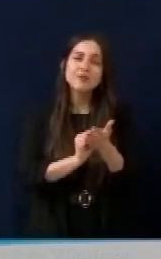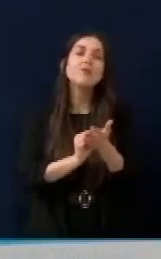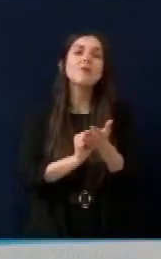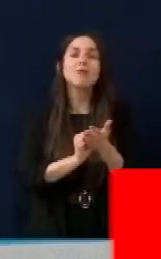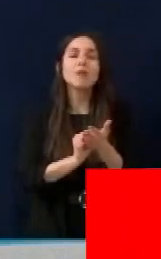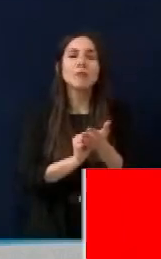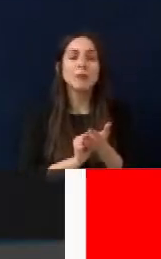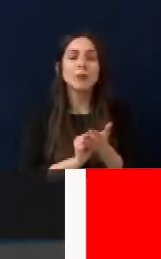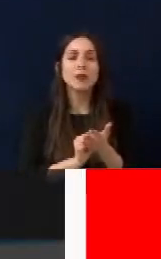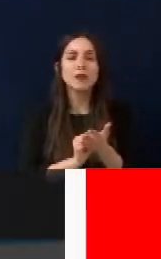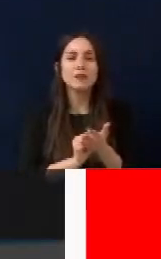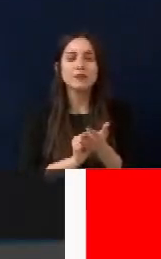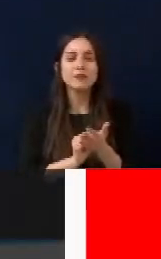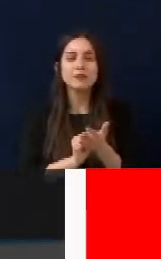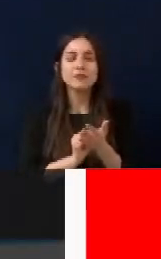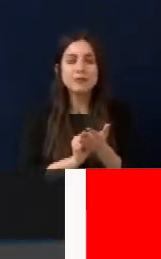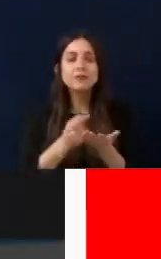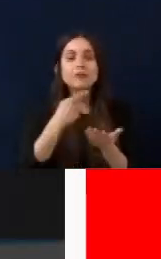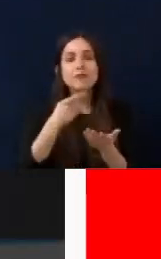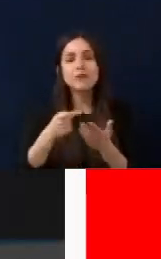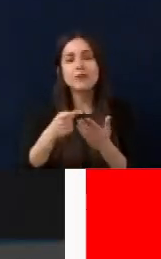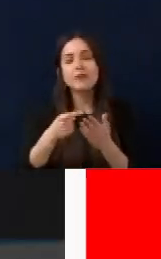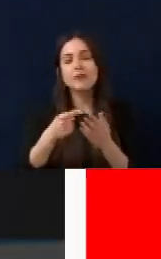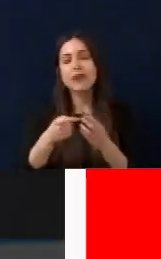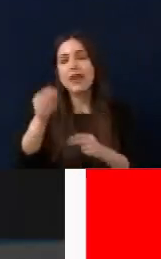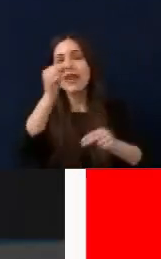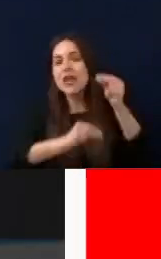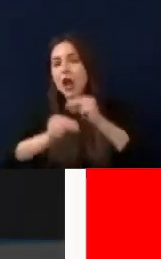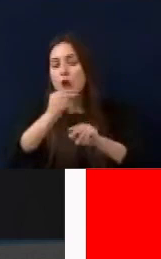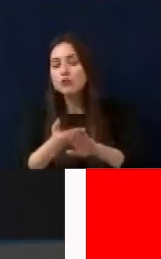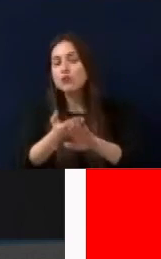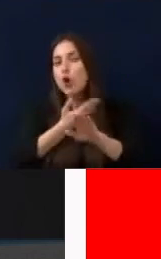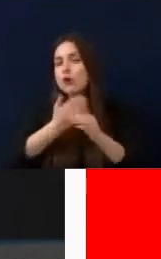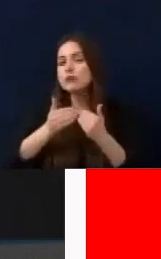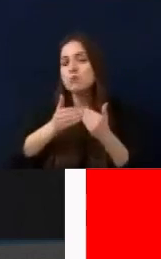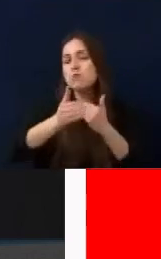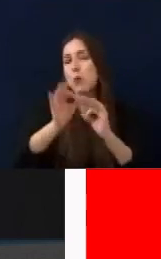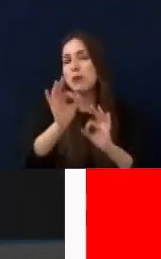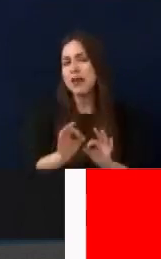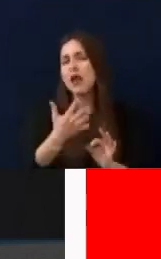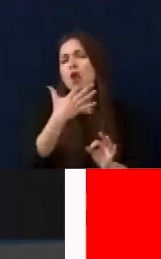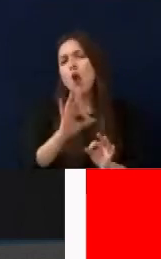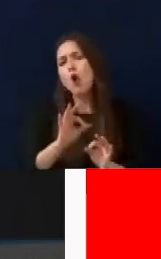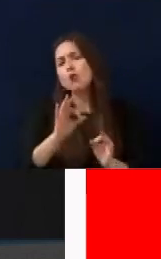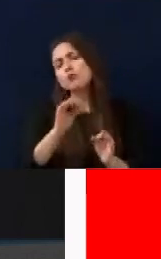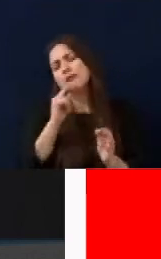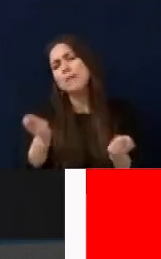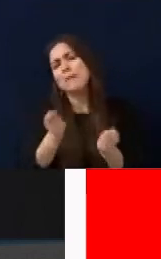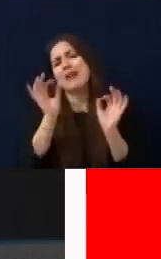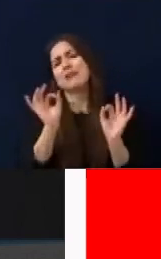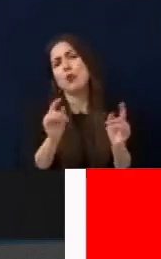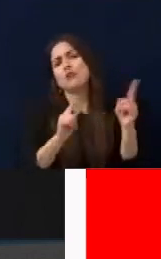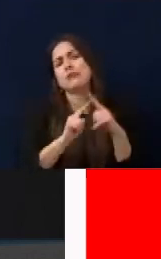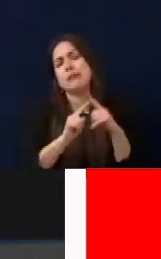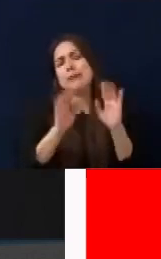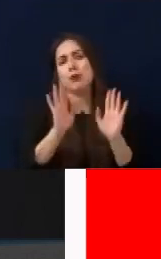Την υποψηφιότητά του στον Εύρο στις επερχόμενες βουλευτικές εκλογές ανακοίνωσε σήμερα ο Πρωθυπουργός Κυριάκος Μητσοτάκης. Όπως εξήγησε, πρόκειται για μια